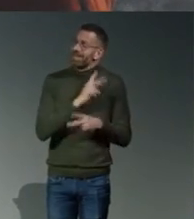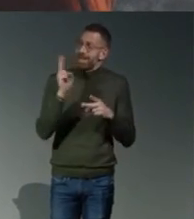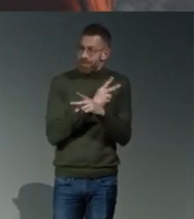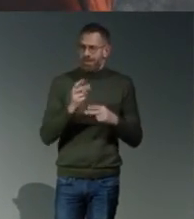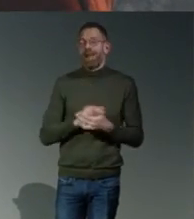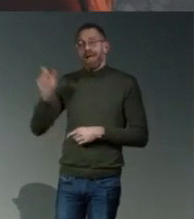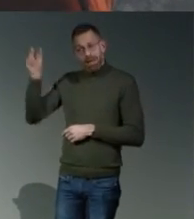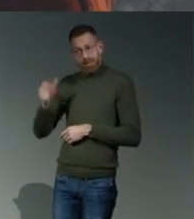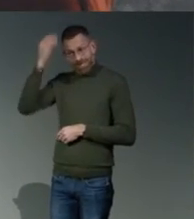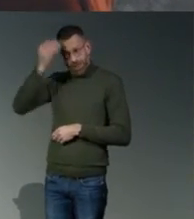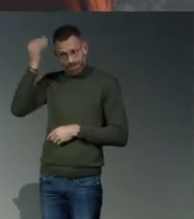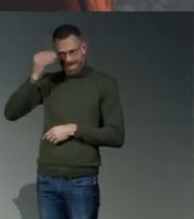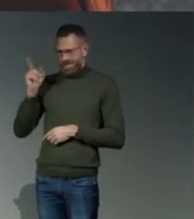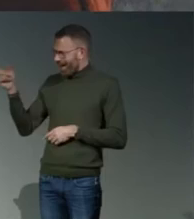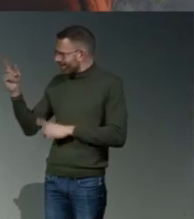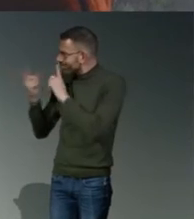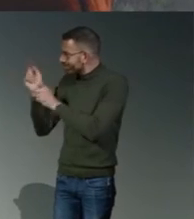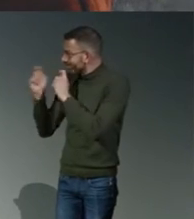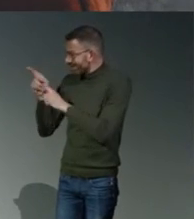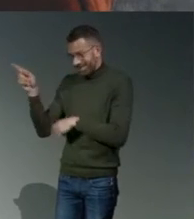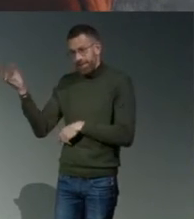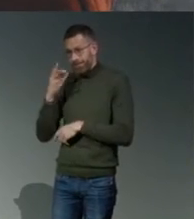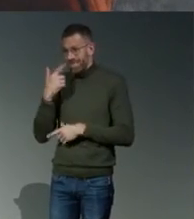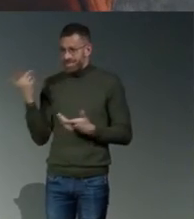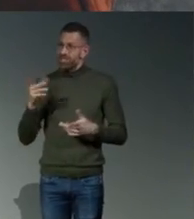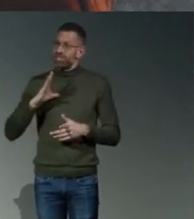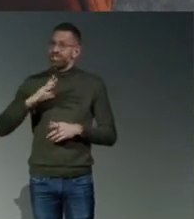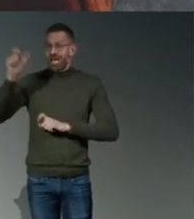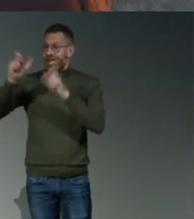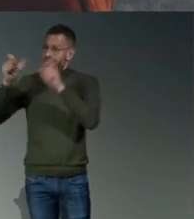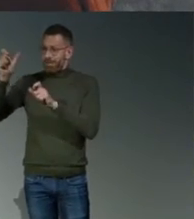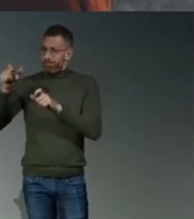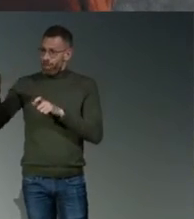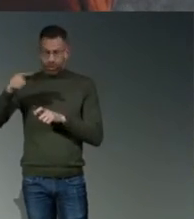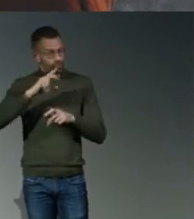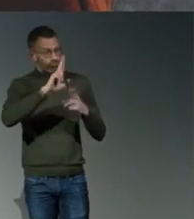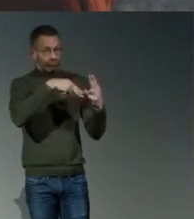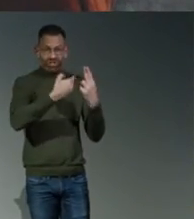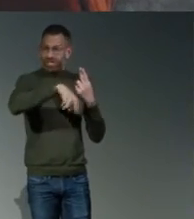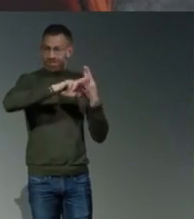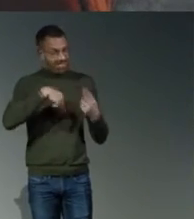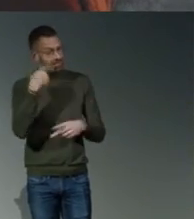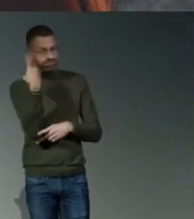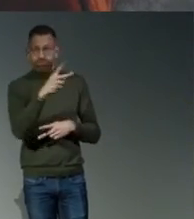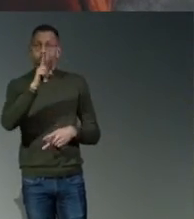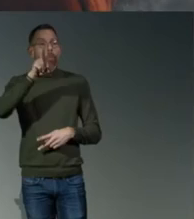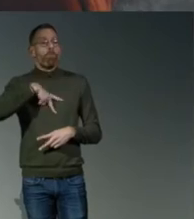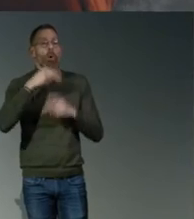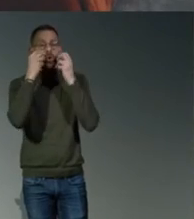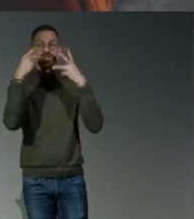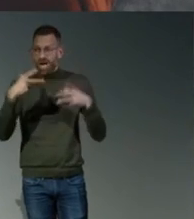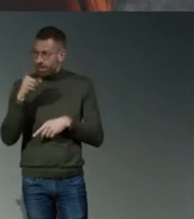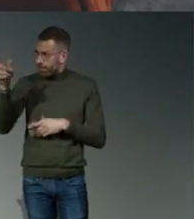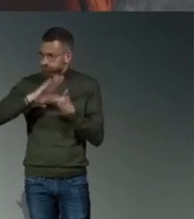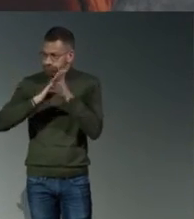un psychiatre qui m'a dit qu'il avait des patients qui appelaient ChatGPT mon chat, et que c'était devenu des partenaires à